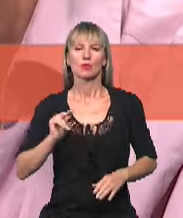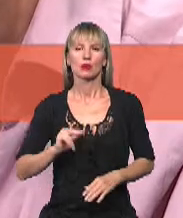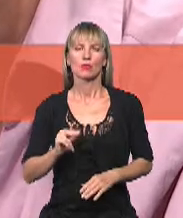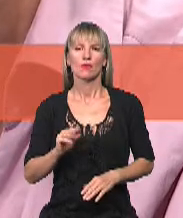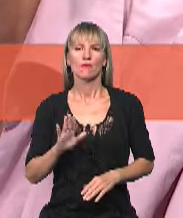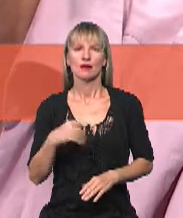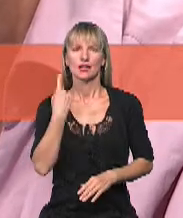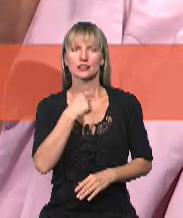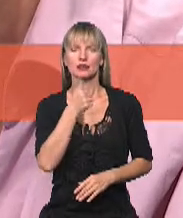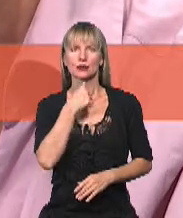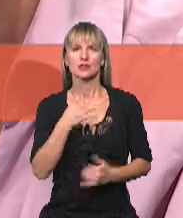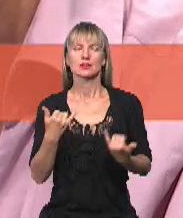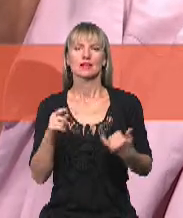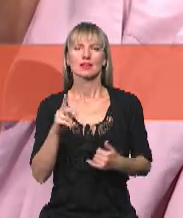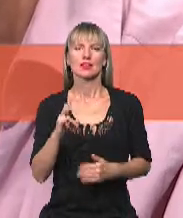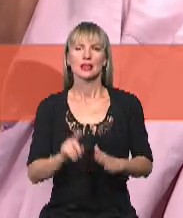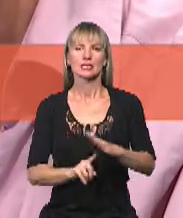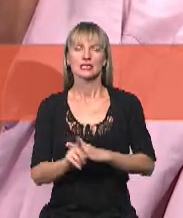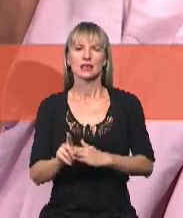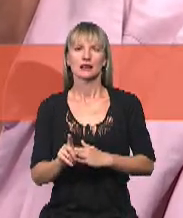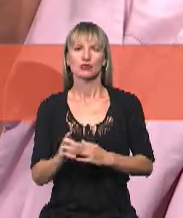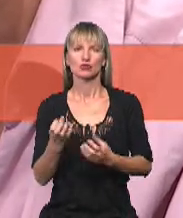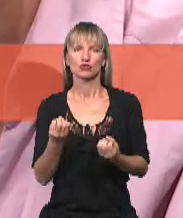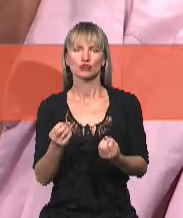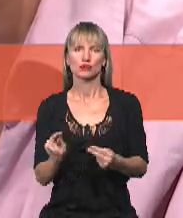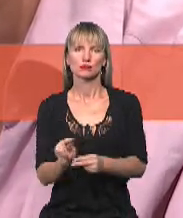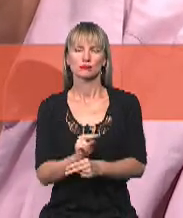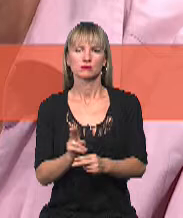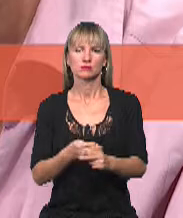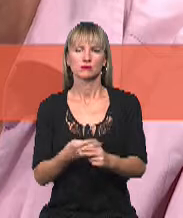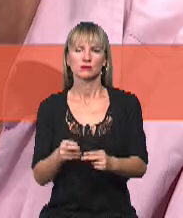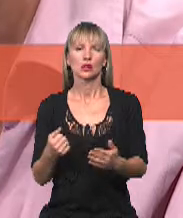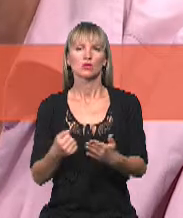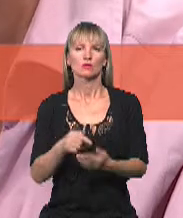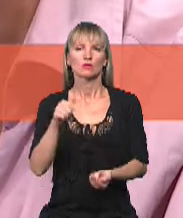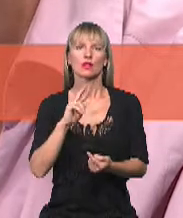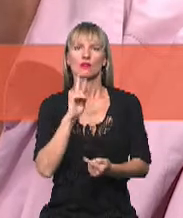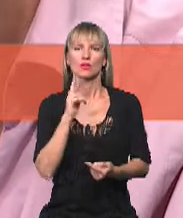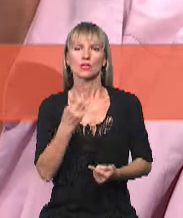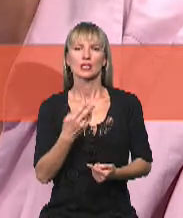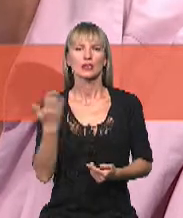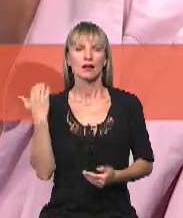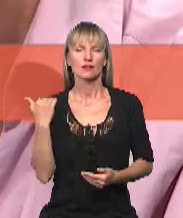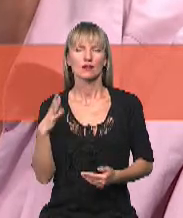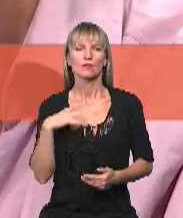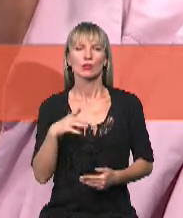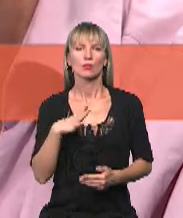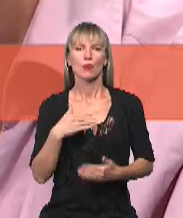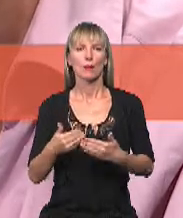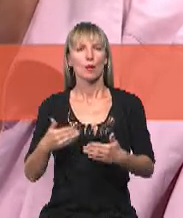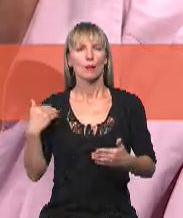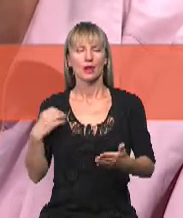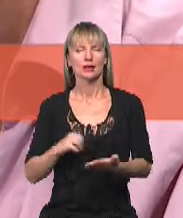інклюзивний спосіб. Зараз він на стадії доопрацювання вже у відповідності до двохрічної давності, тому що він був